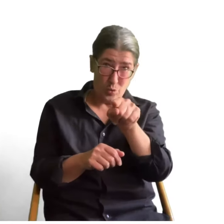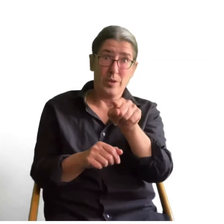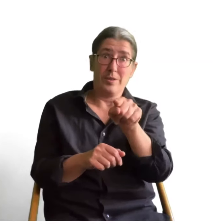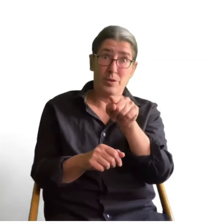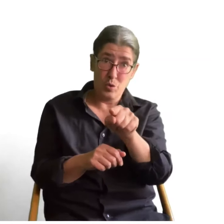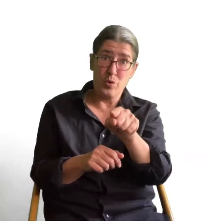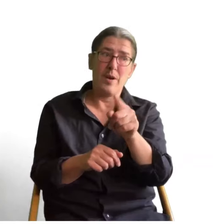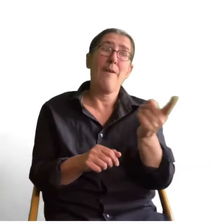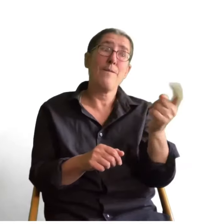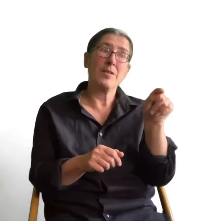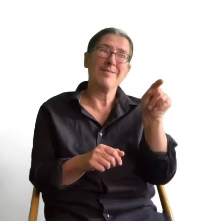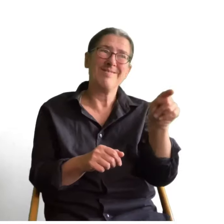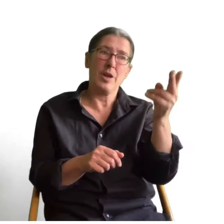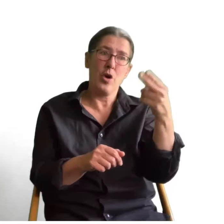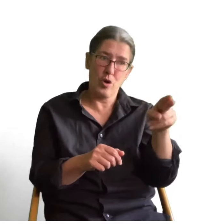sollst jetzt von diesem Euro